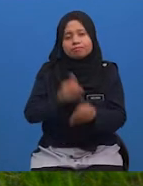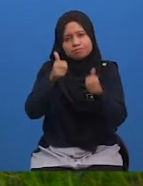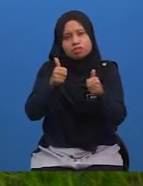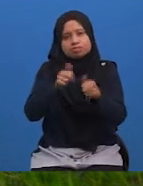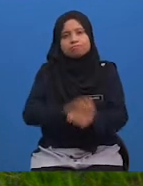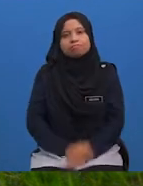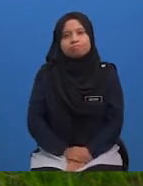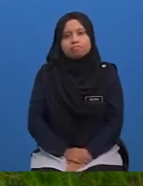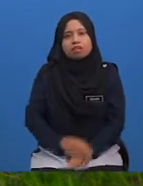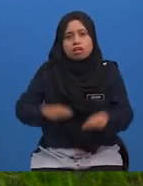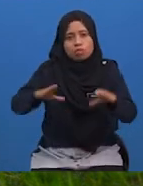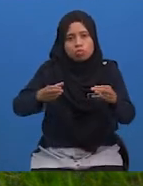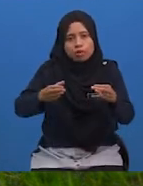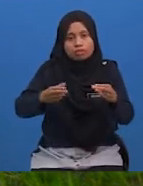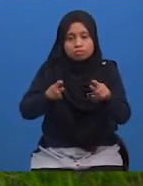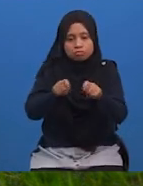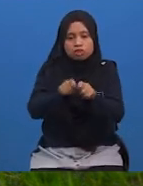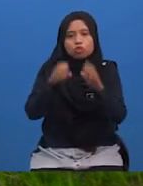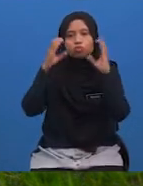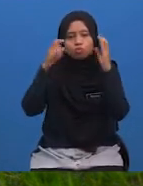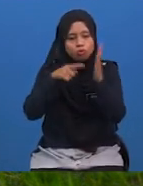Bagus. Buat macam cikgu, ya.